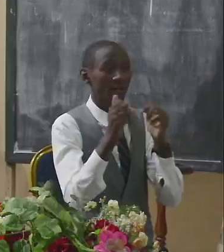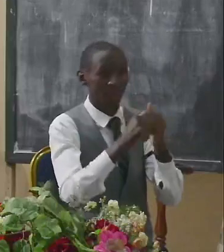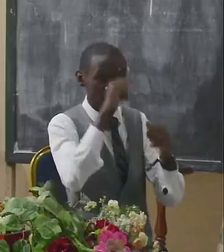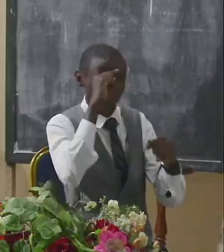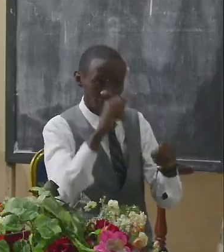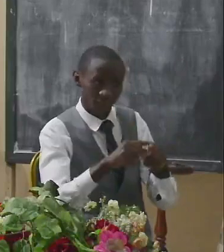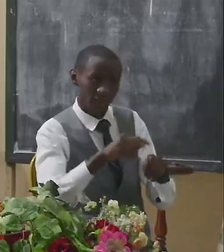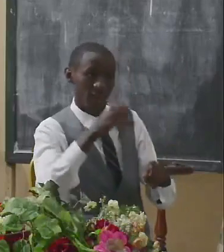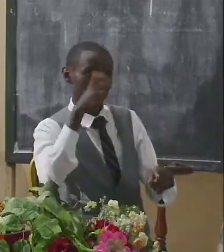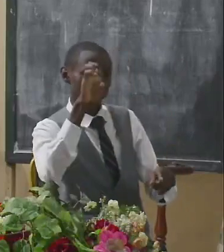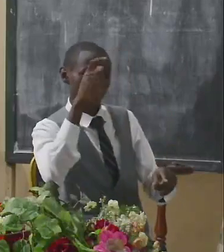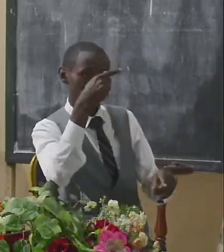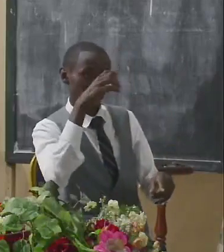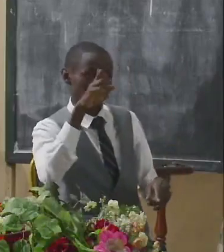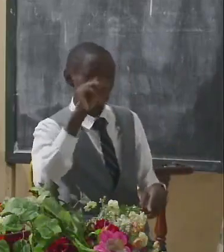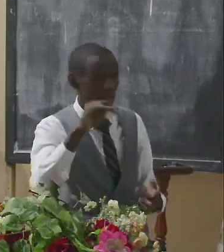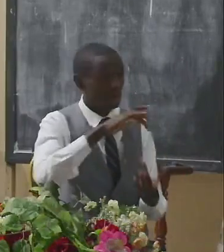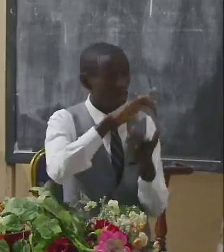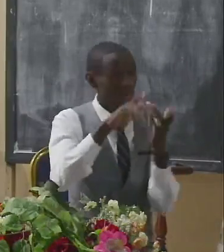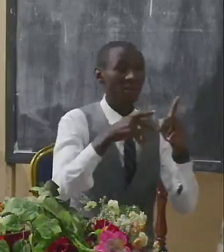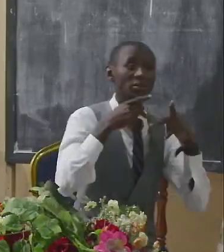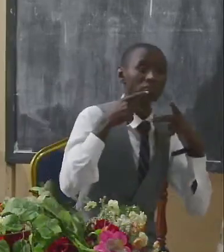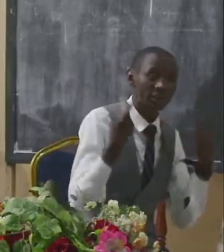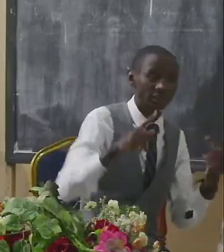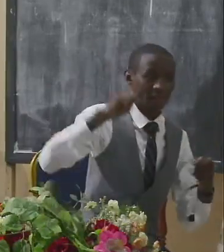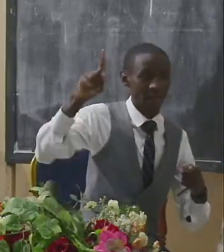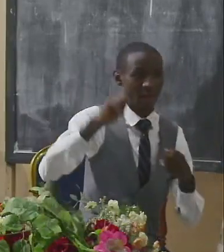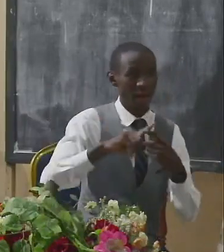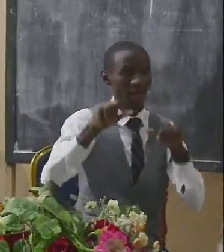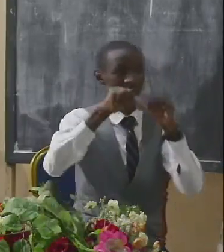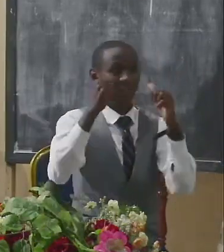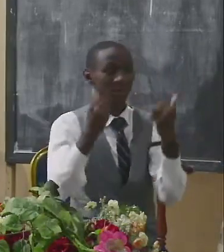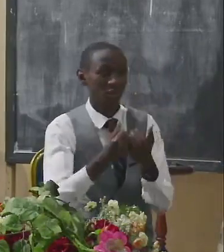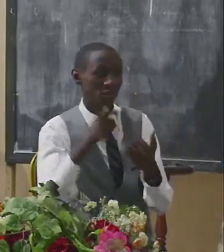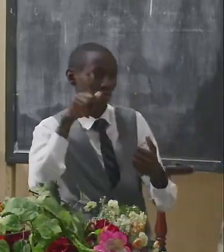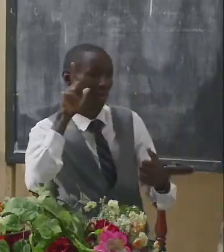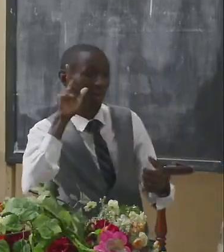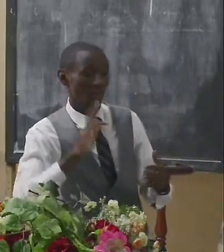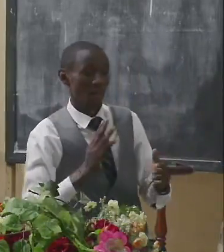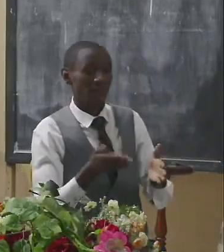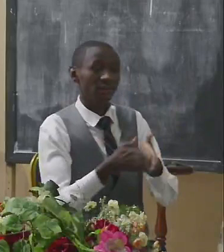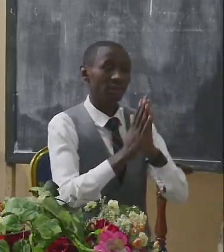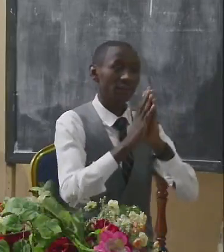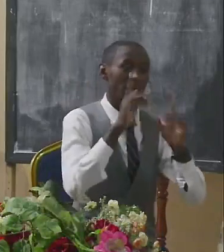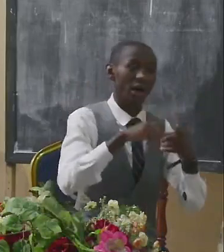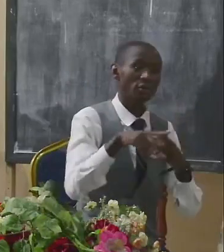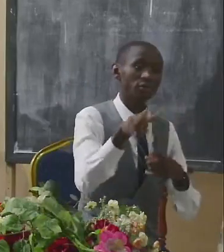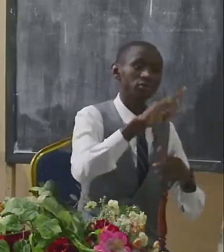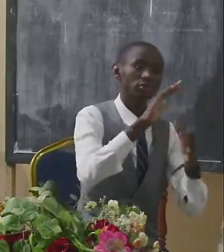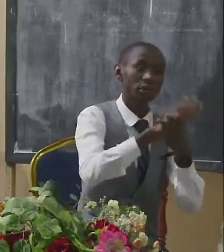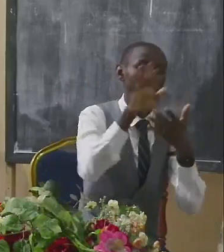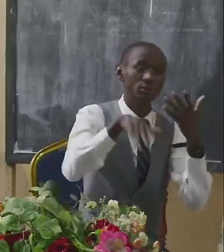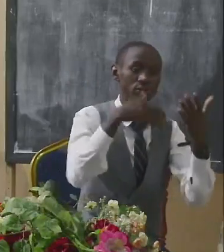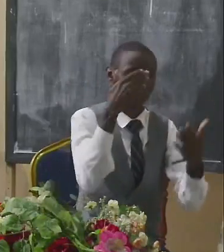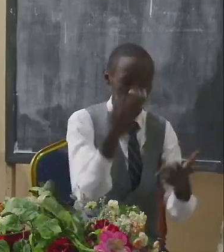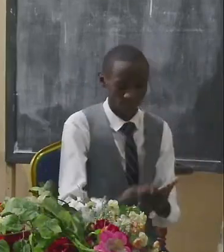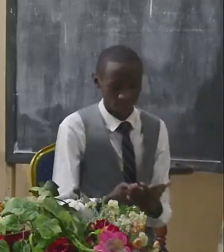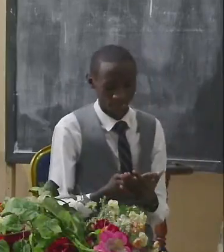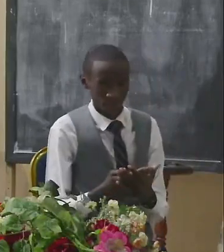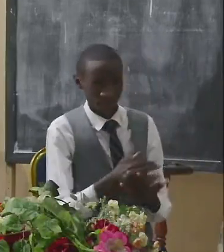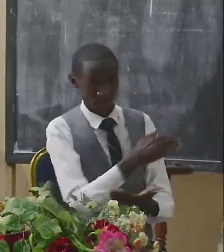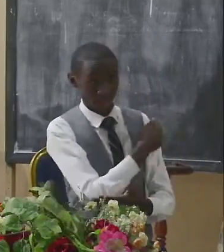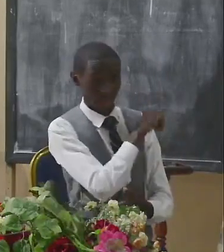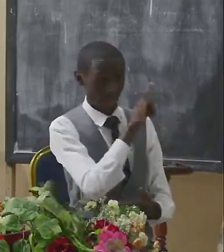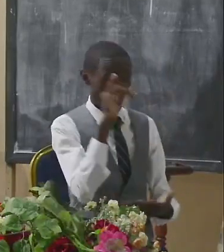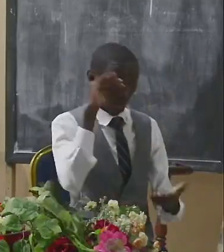l'un des anciens de l'Assemblée de Lubumbashi. Nilisema vile vile na il m'a demandé de vous saluer. Eugène ni mzee mmoja wa wazee wa pale Lubumbashi na niliomba niwasalimu. Et